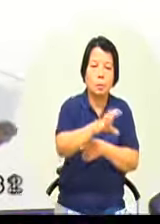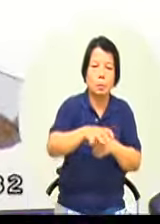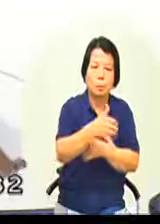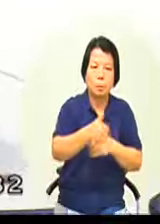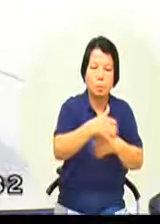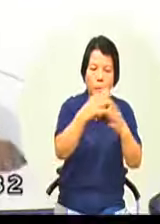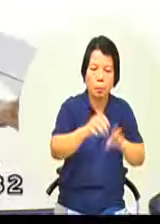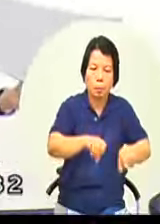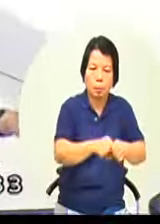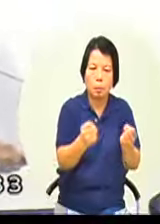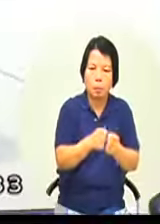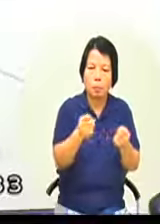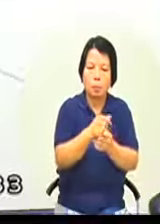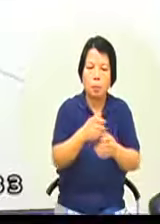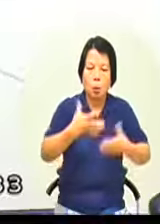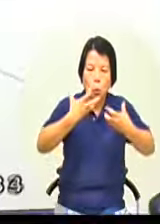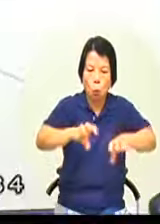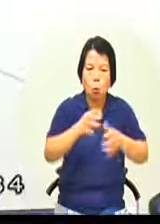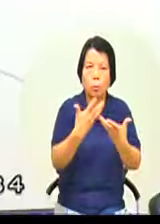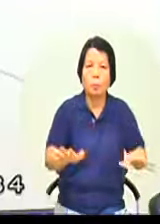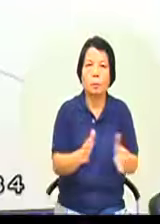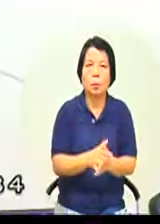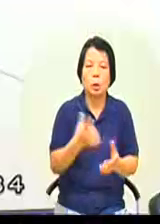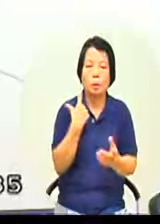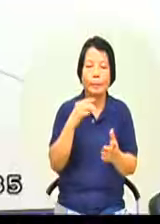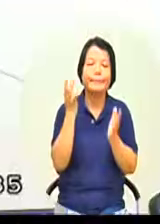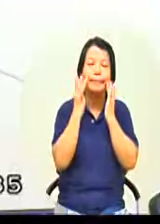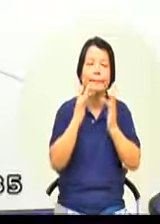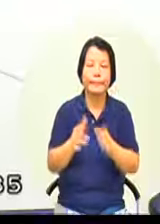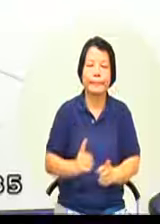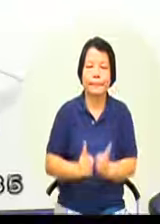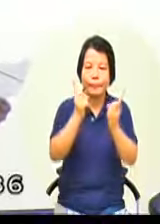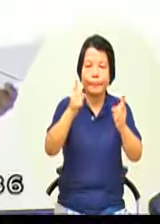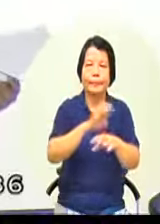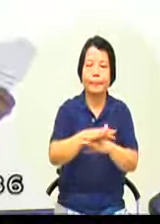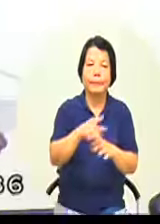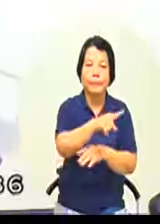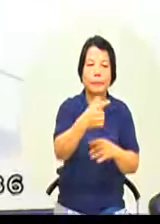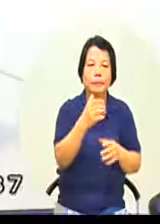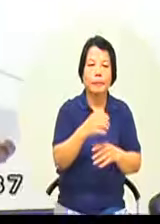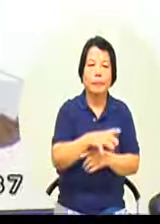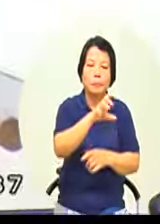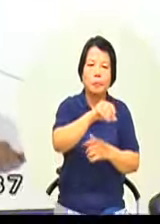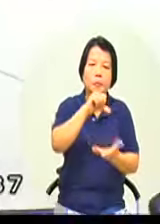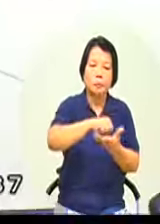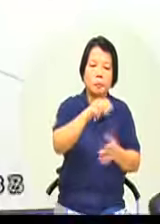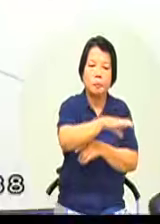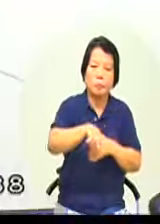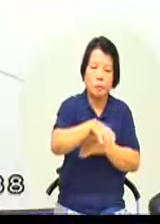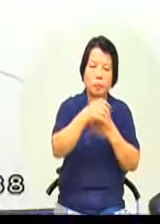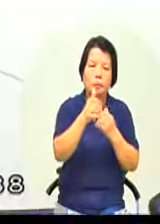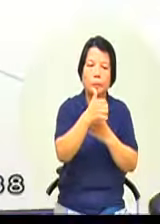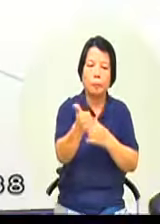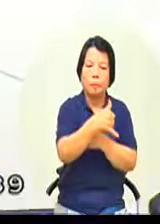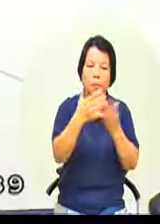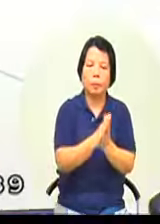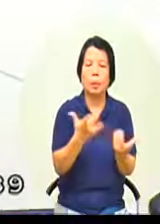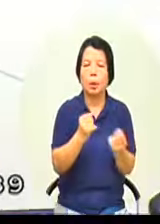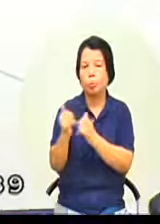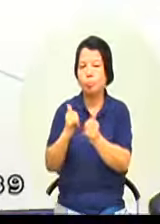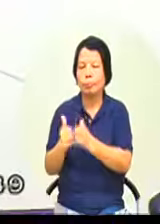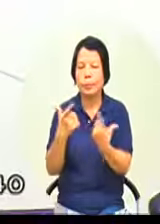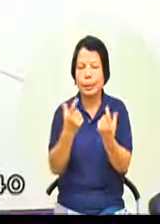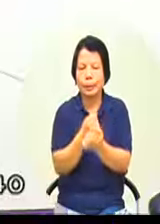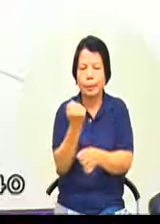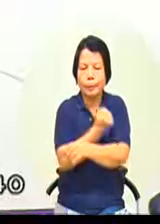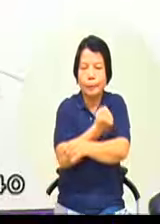那我们的菜价也一直在飙涨，农民也叫苦连天，那我们的买菜的这个民众也叫苦连天。那